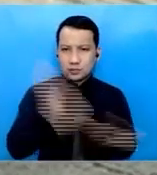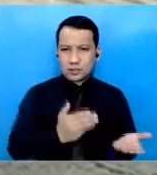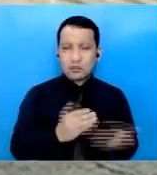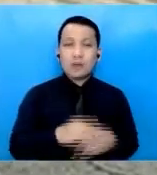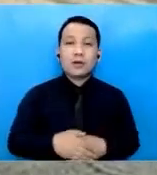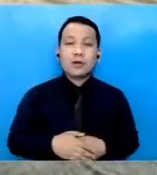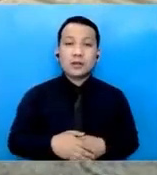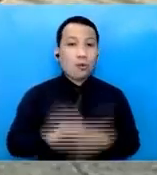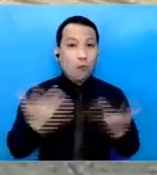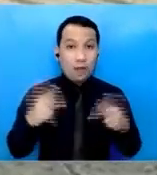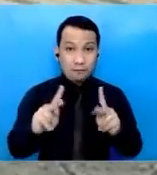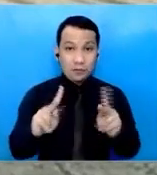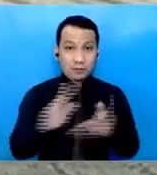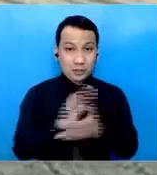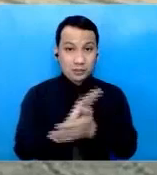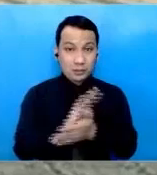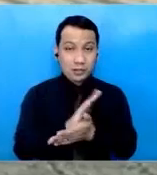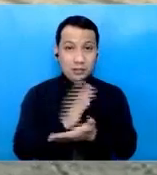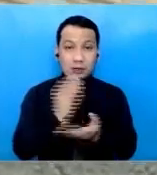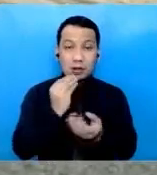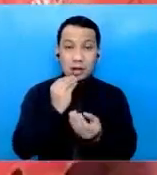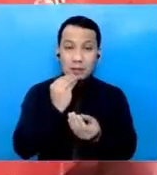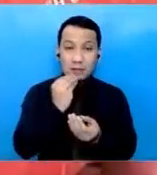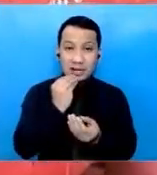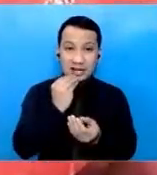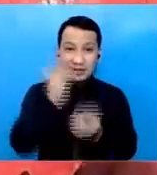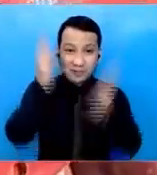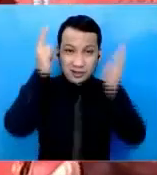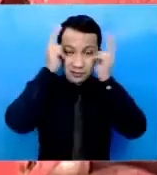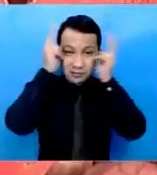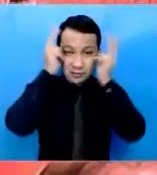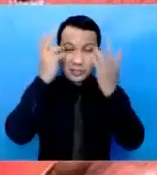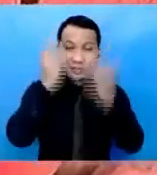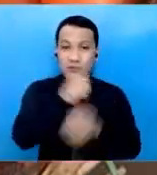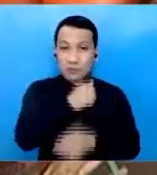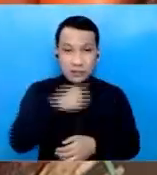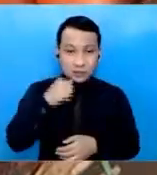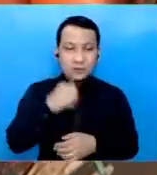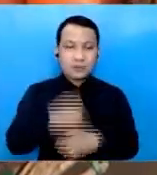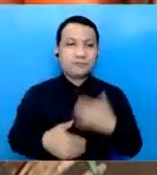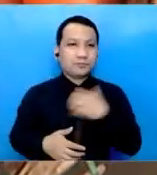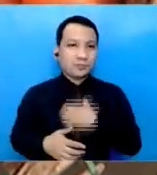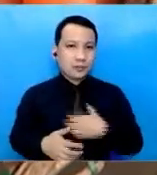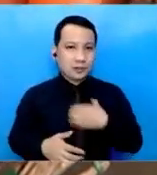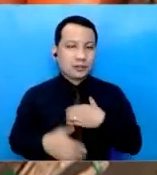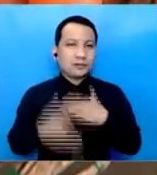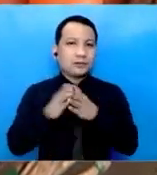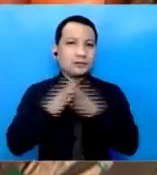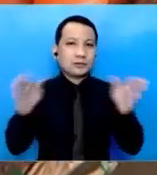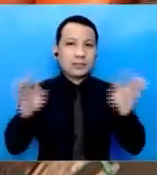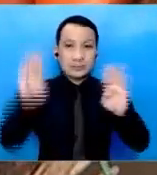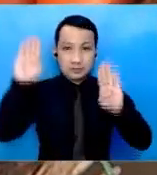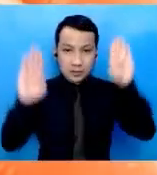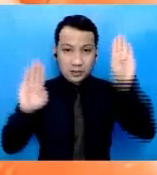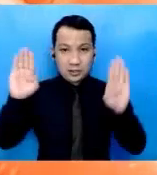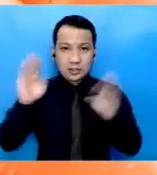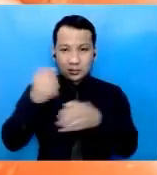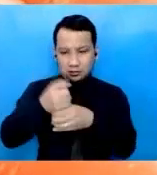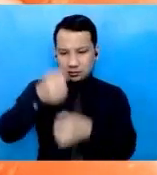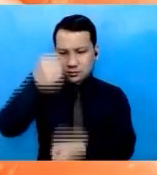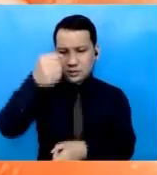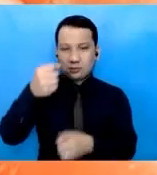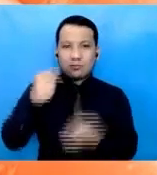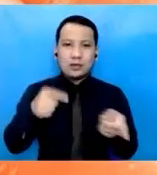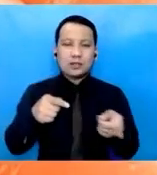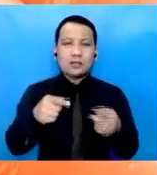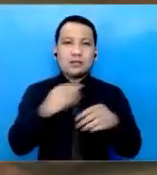agricultural products na mas talamak ngayong bare months. Matatandang nireklamo sa binggit ang malakihang smuggling ng carrots na pumapatay sa mga maliliit